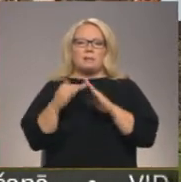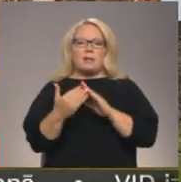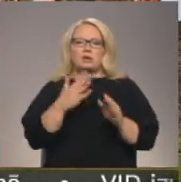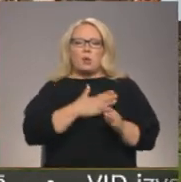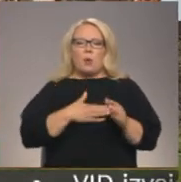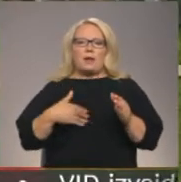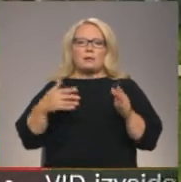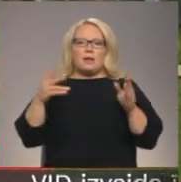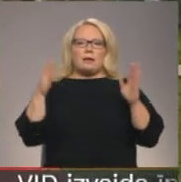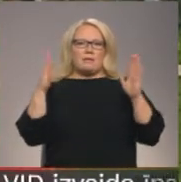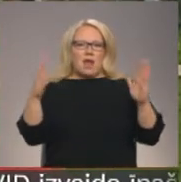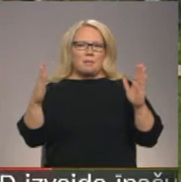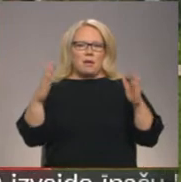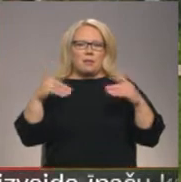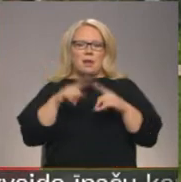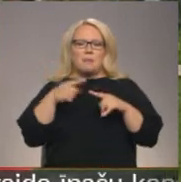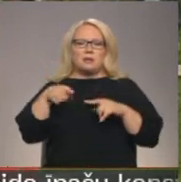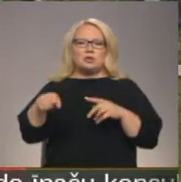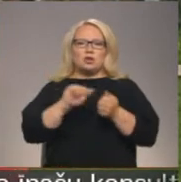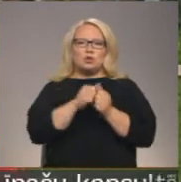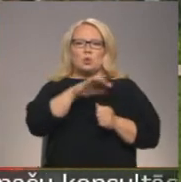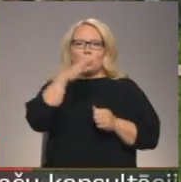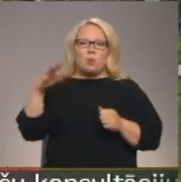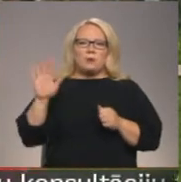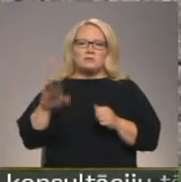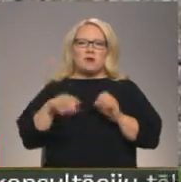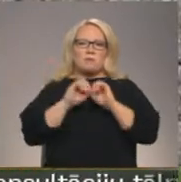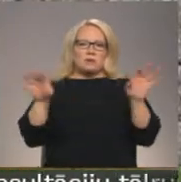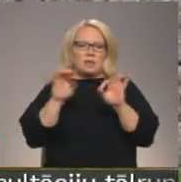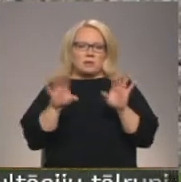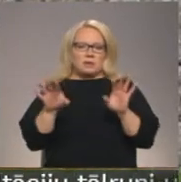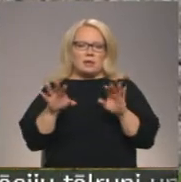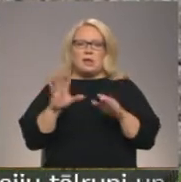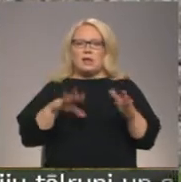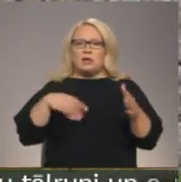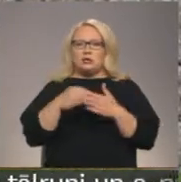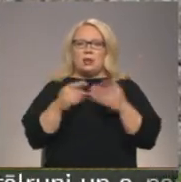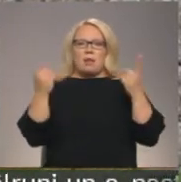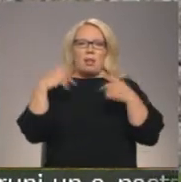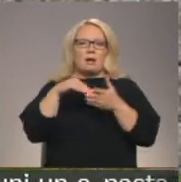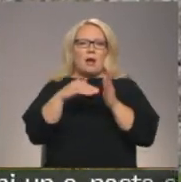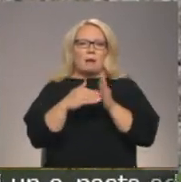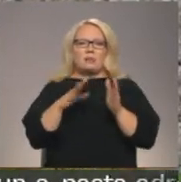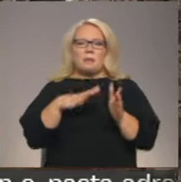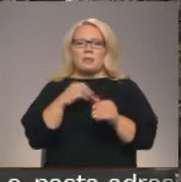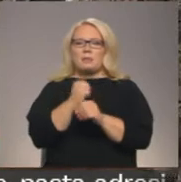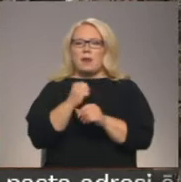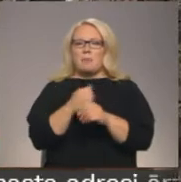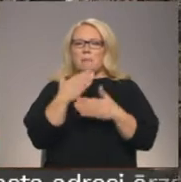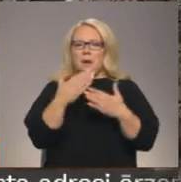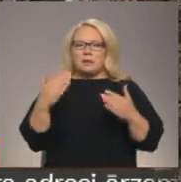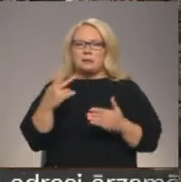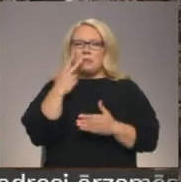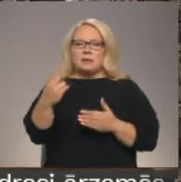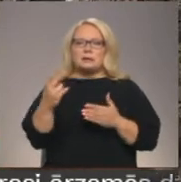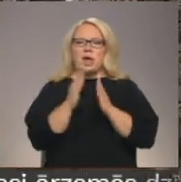ļoti liela fragmenti, līdz ar to šīs drupas diezgan daudz arī var pastāstīt. Tā kā līdz šim laikapstākļi bija darbiem pateicīgi, paredzēts, ka